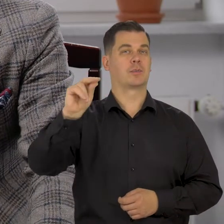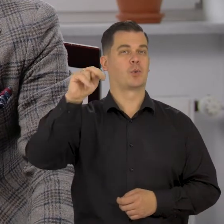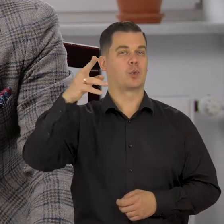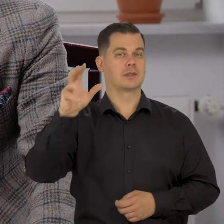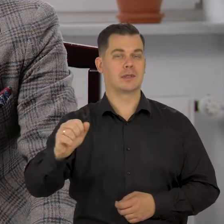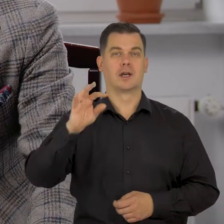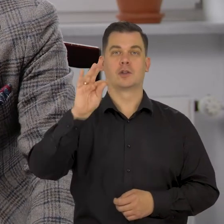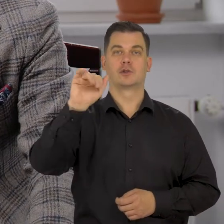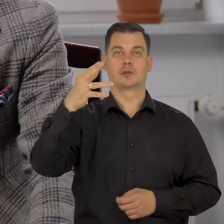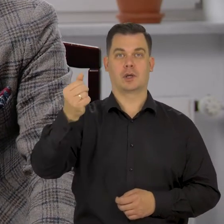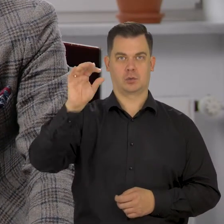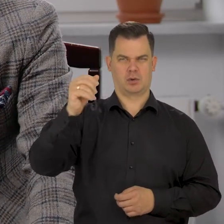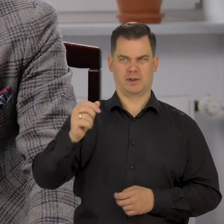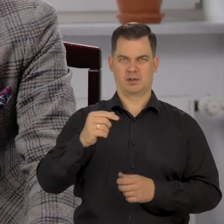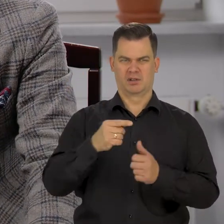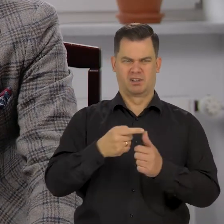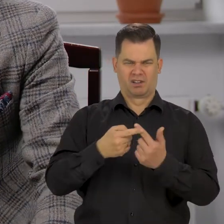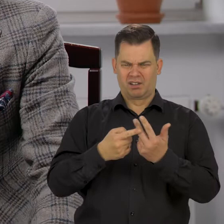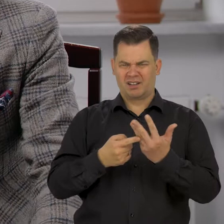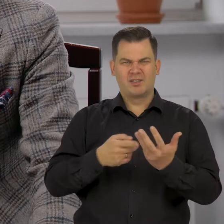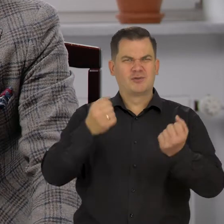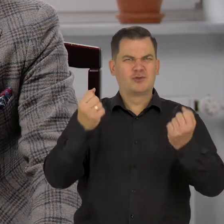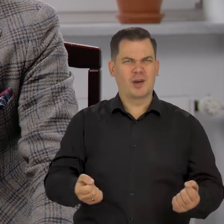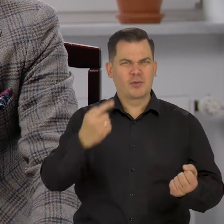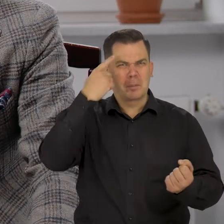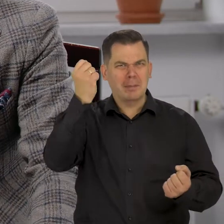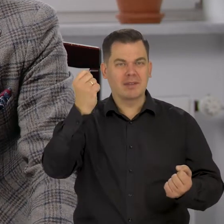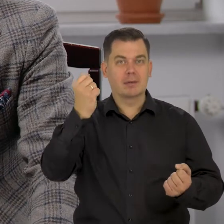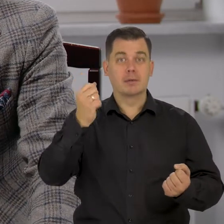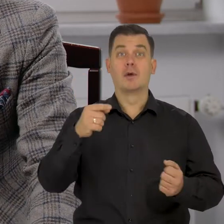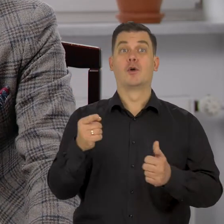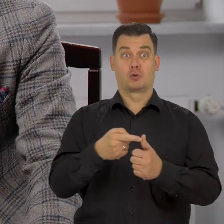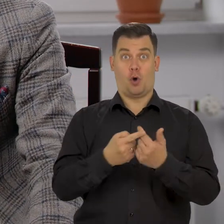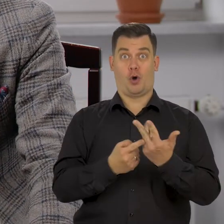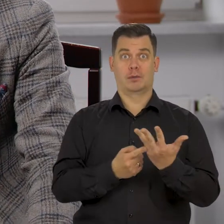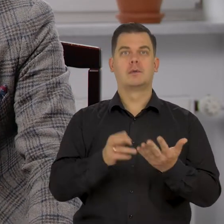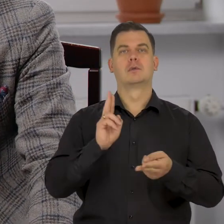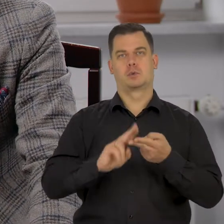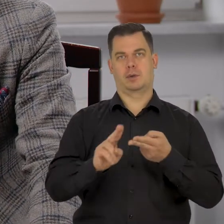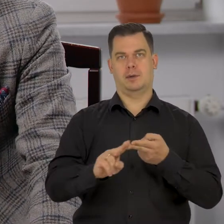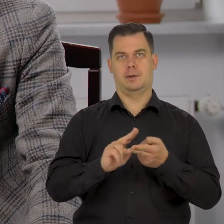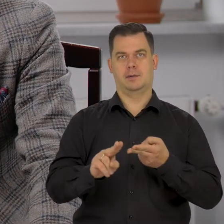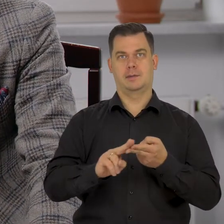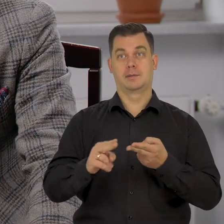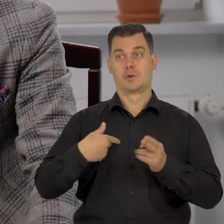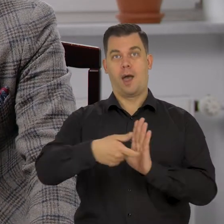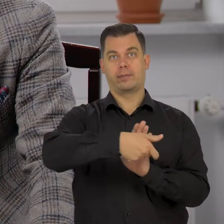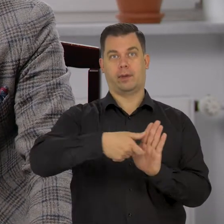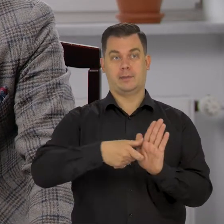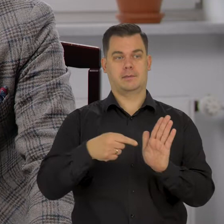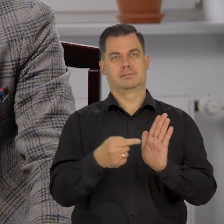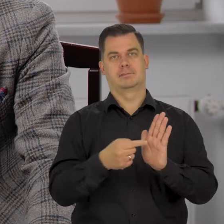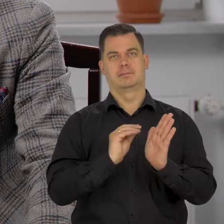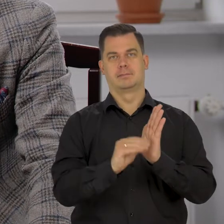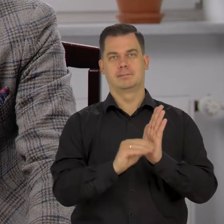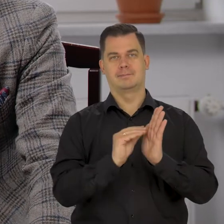syrop kukurydziany, trzcina cukrowa. Ciężko to wszystko spamiętać, a tymczasem to wszystko nazwy cukru, które możemy znaleźć